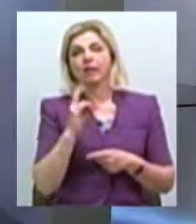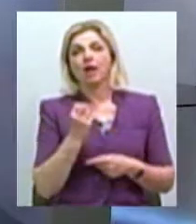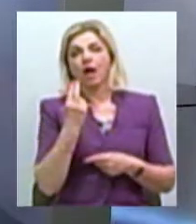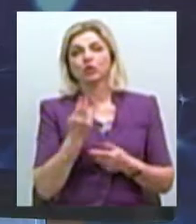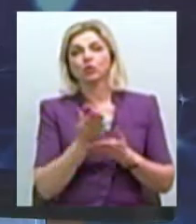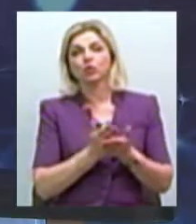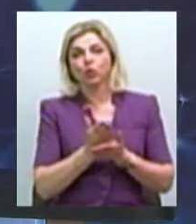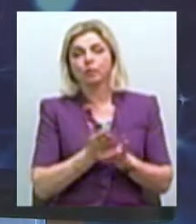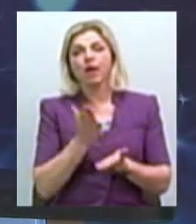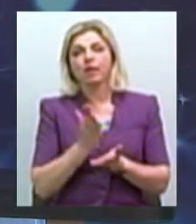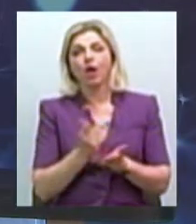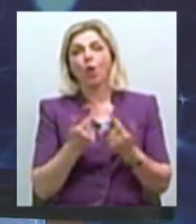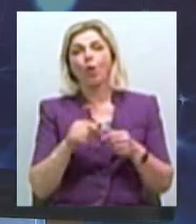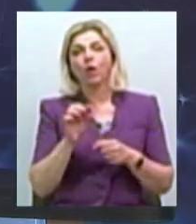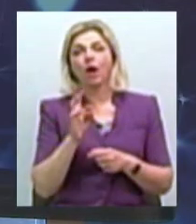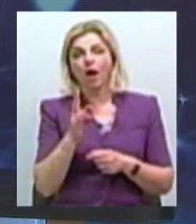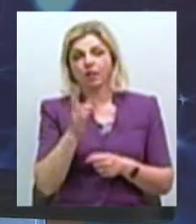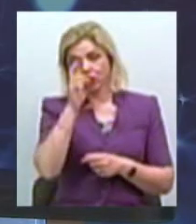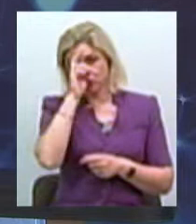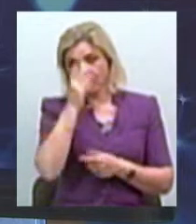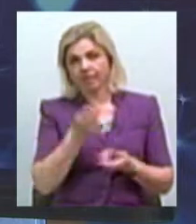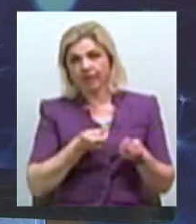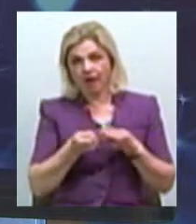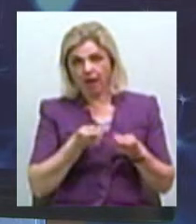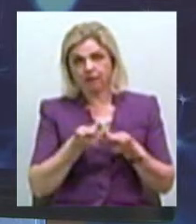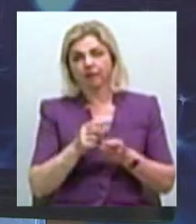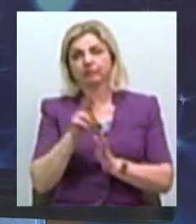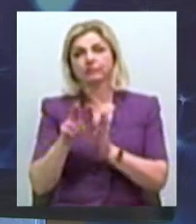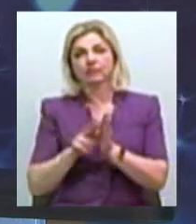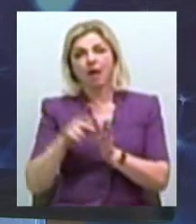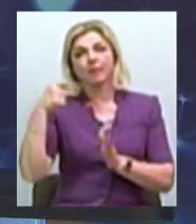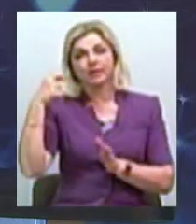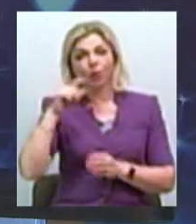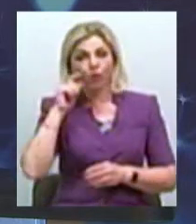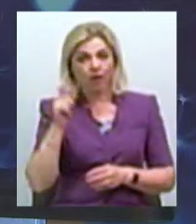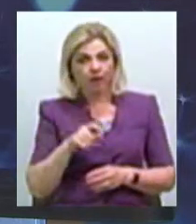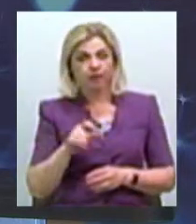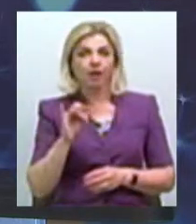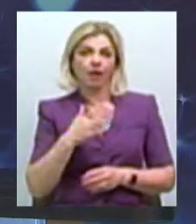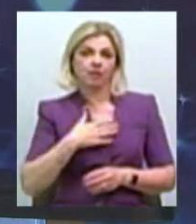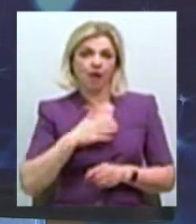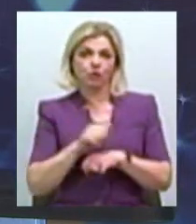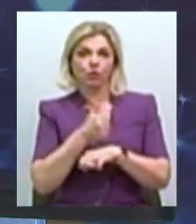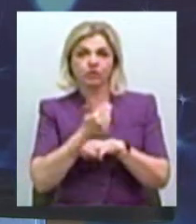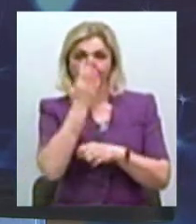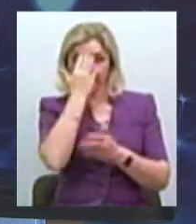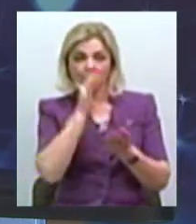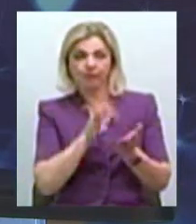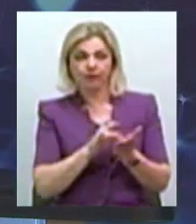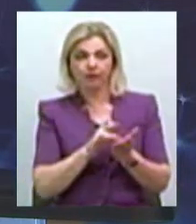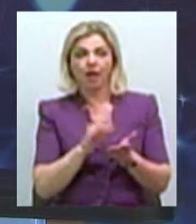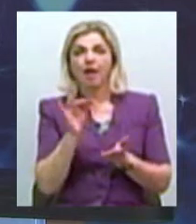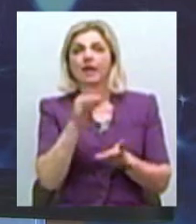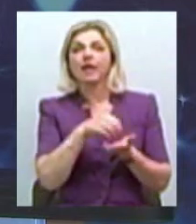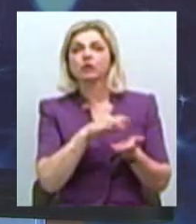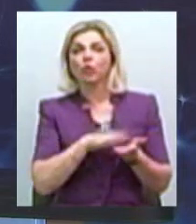лише органом державної влади, який підпорядкований напряму президенту України. І наша основна мета –